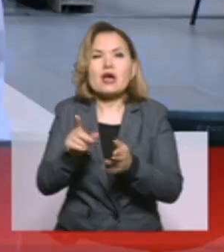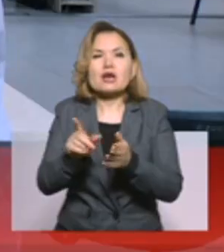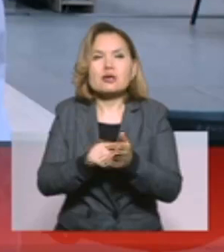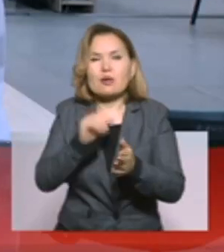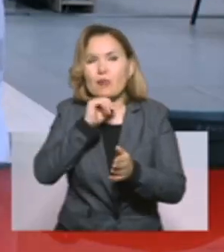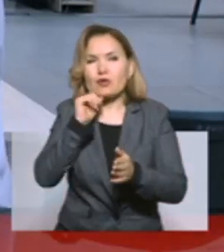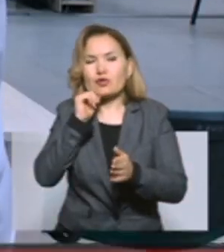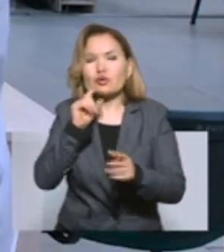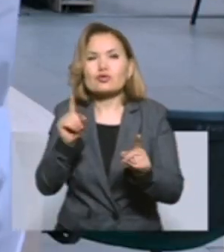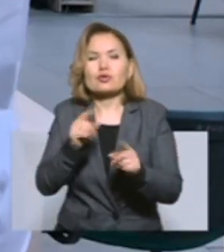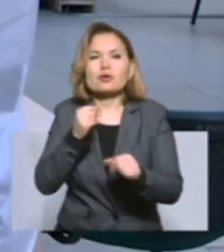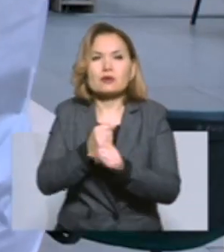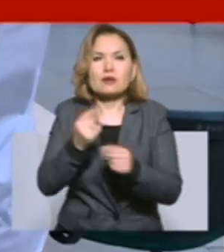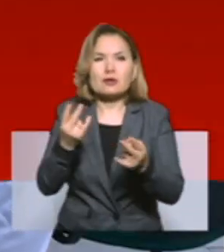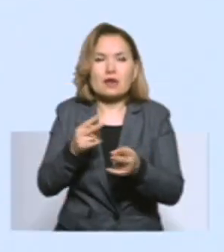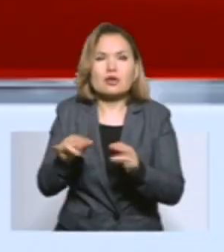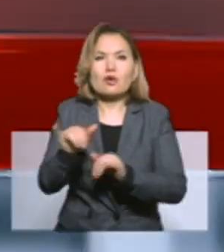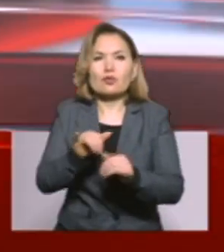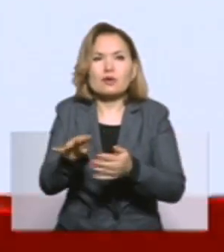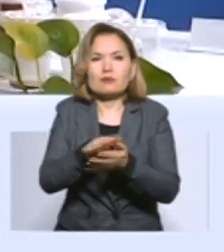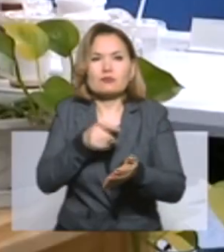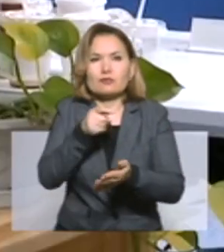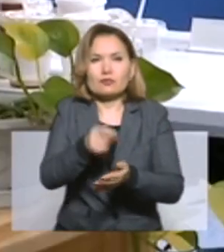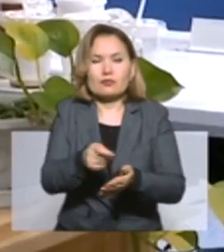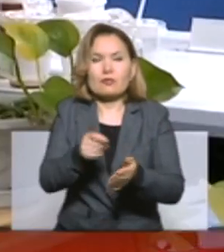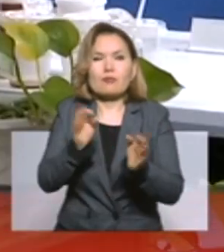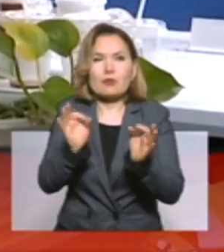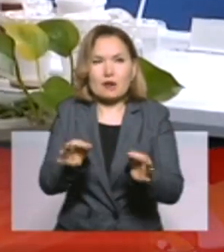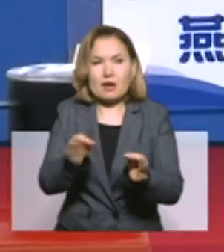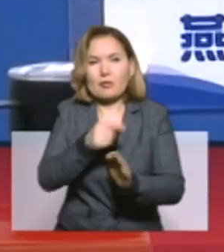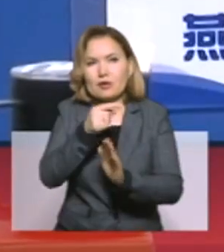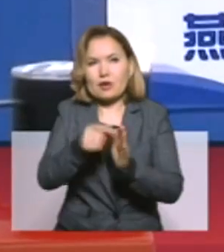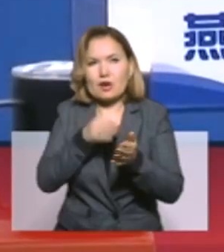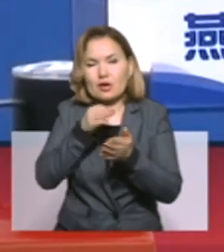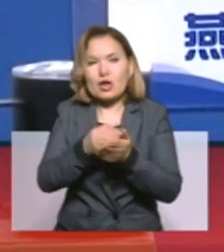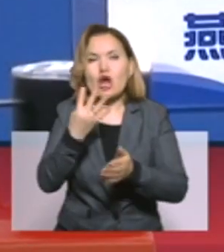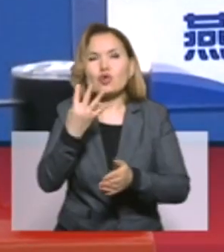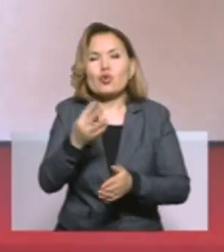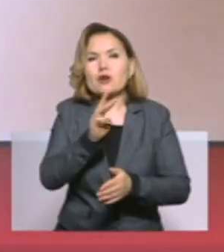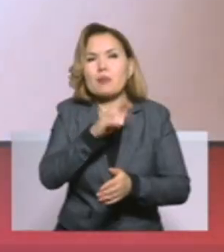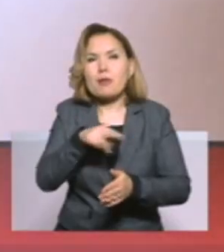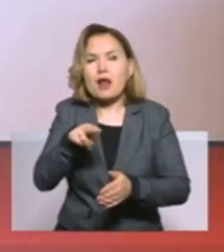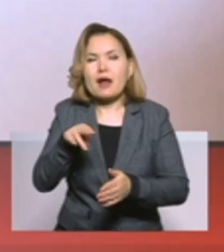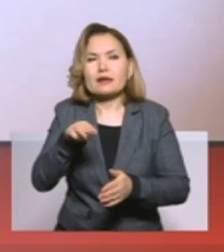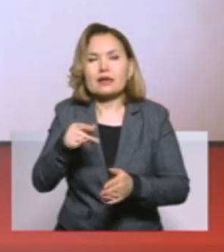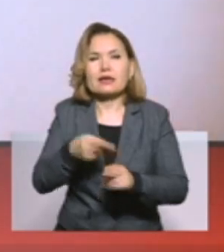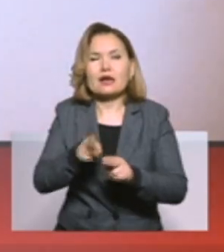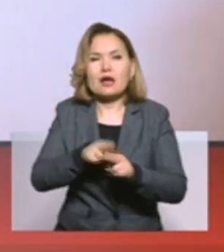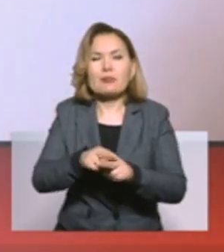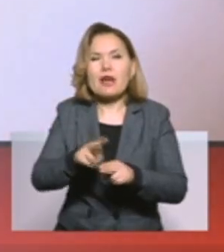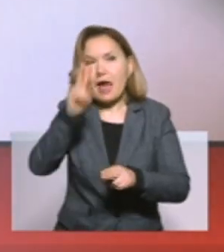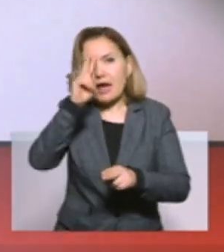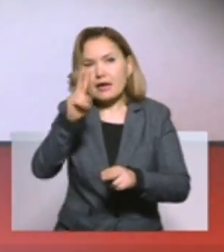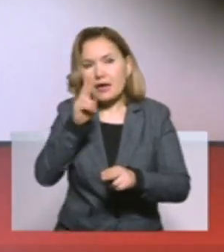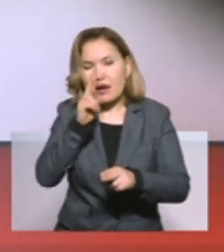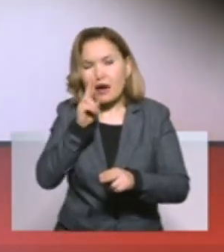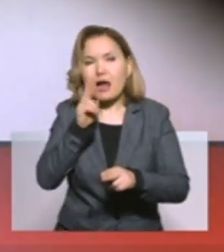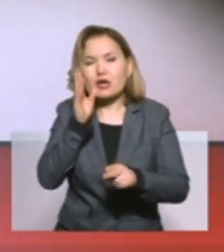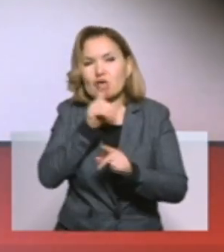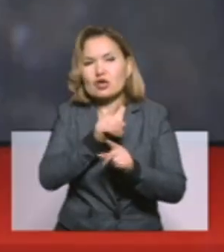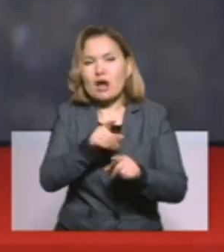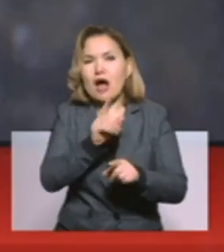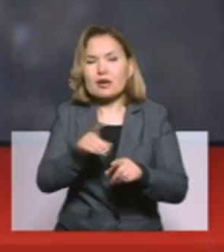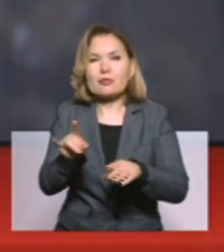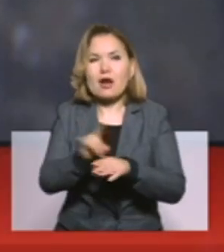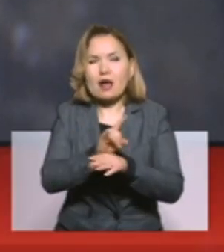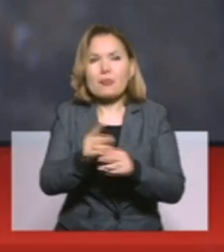керек? Қайда жүгінген жөн? 4 миллиард теңге. Екі айда алаяқтар осынша ақшаны халықтан алдап